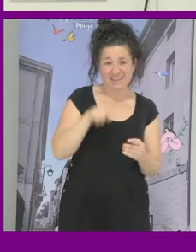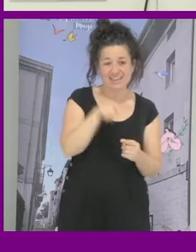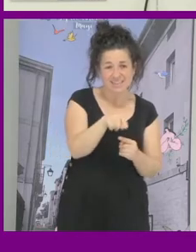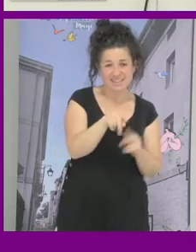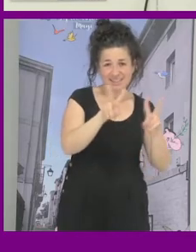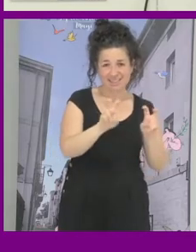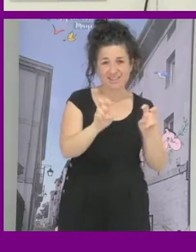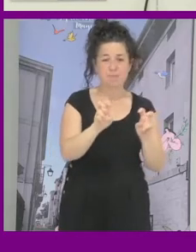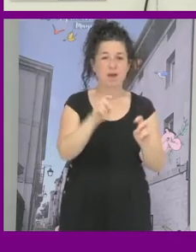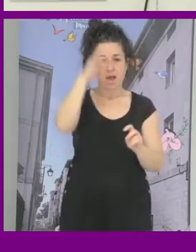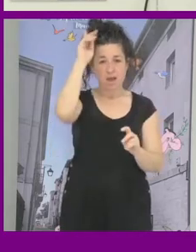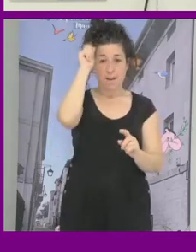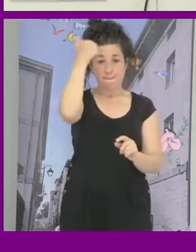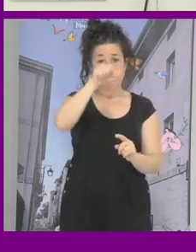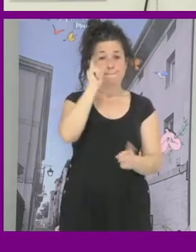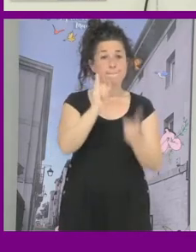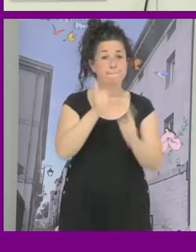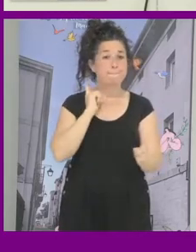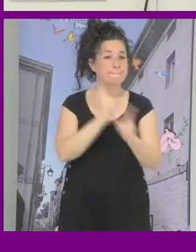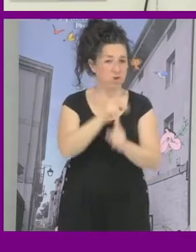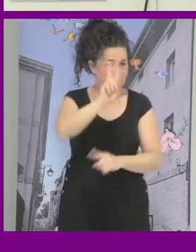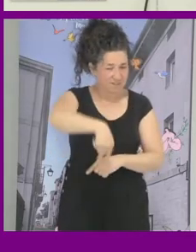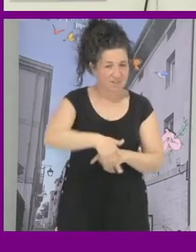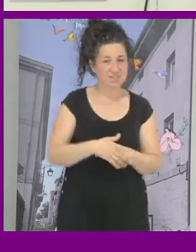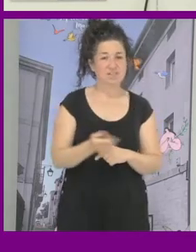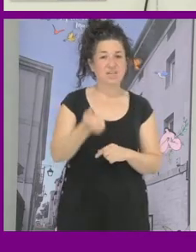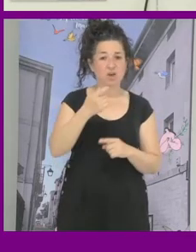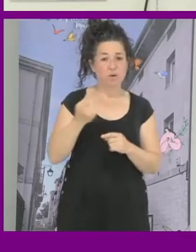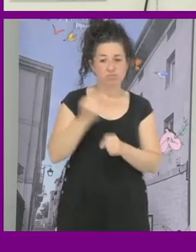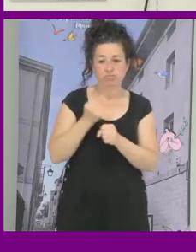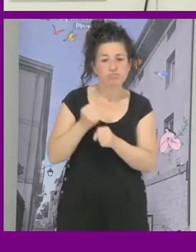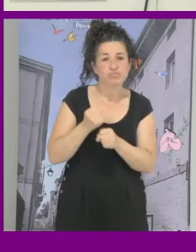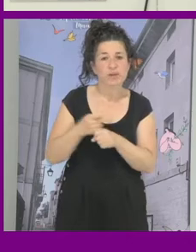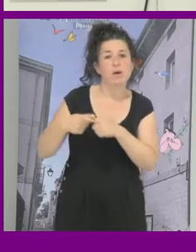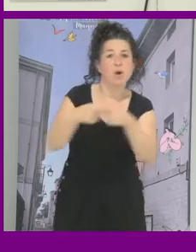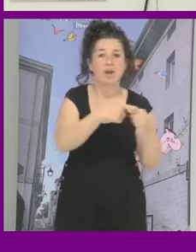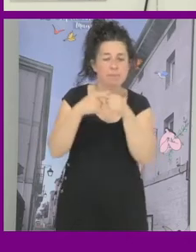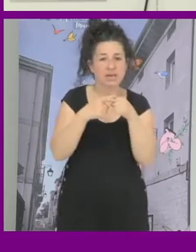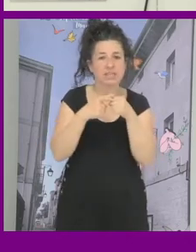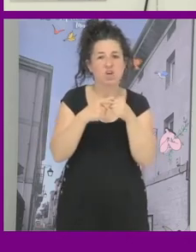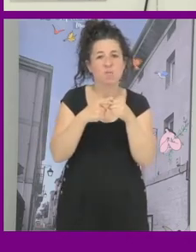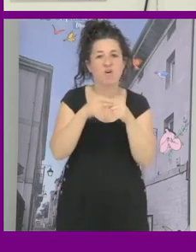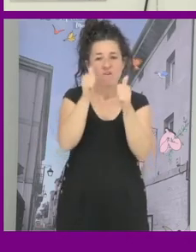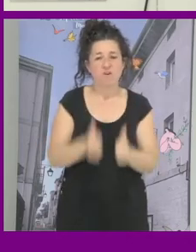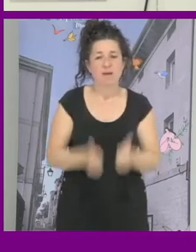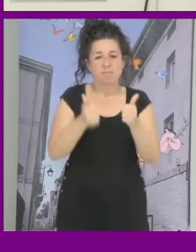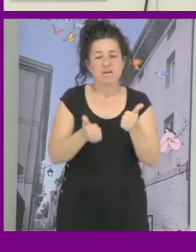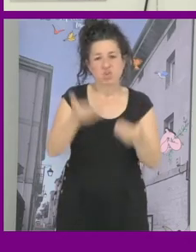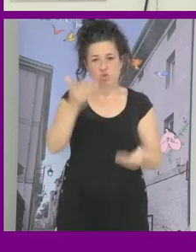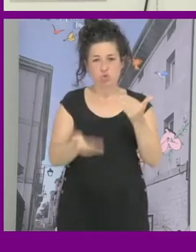lana banatzeko orduan ba, modu bidezkoagoan egiten dugula, eta zaintza ulertzeko modu desberdina daukagula,